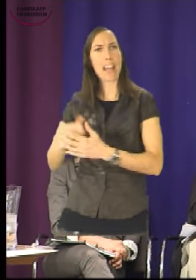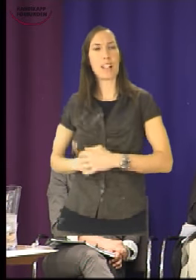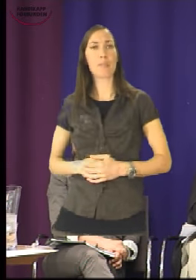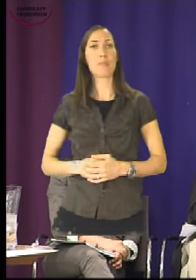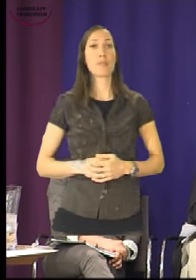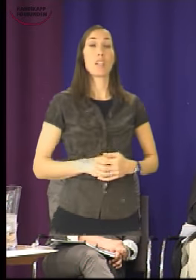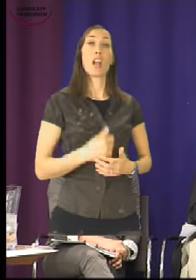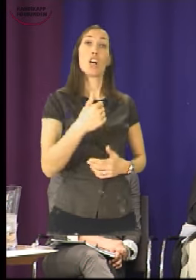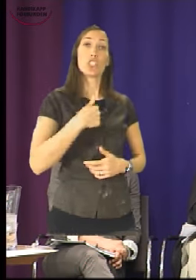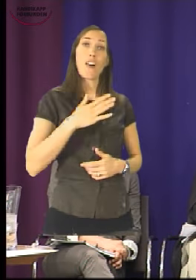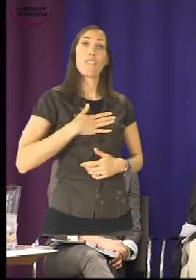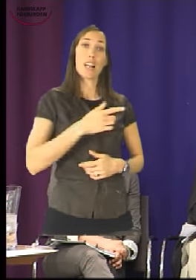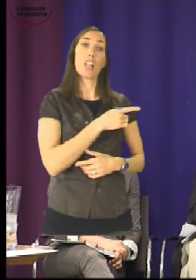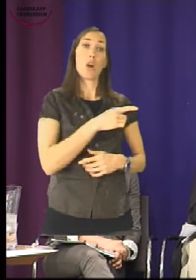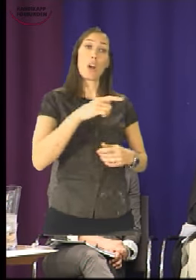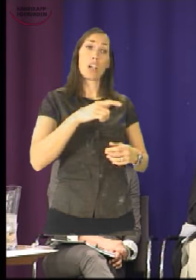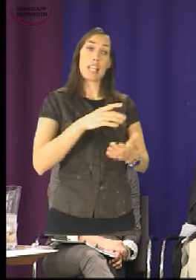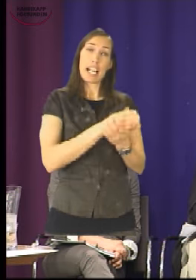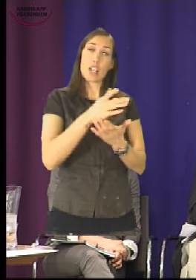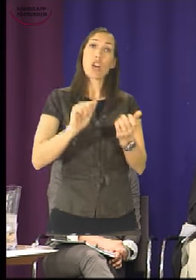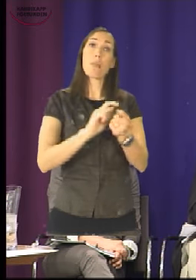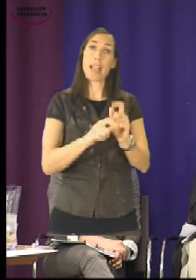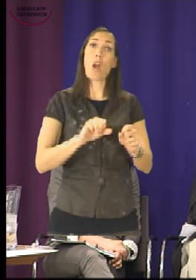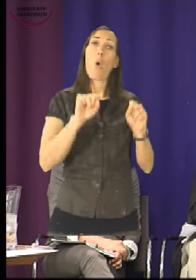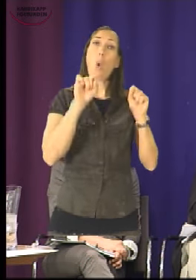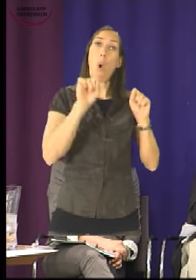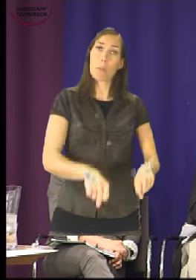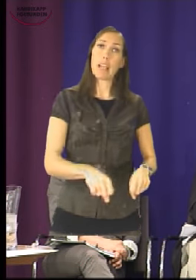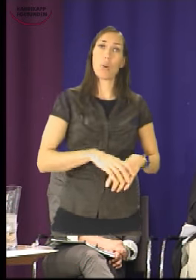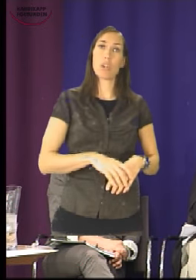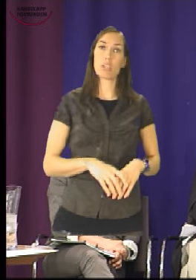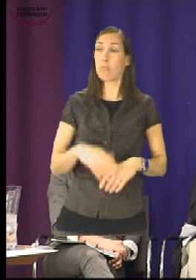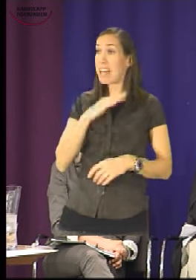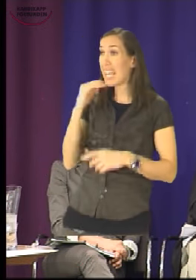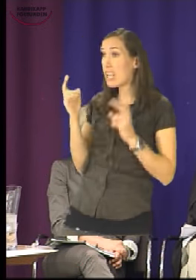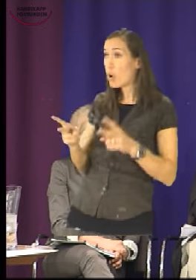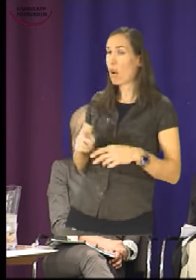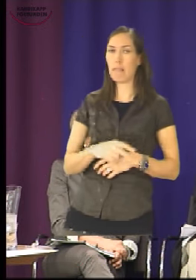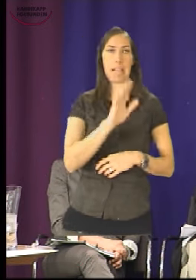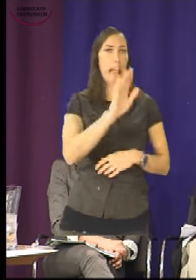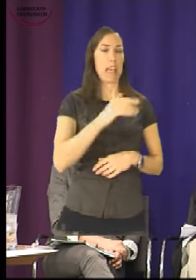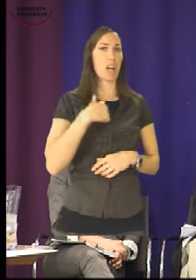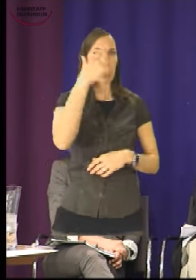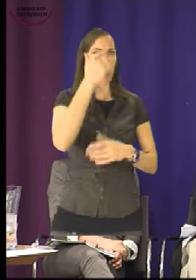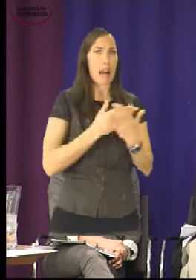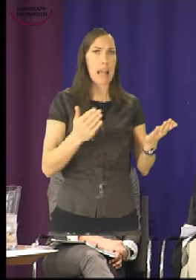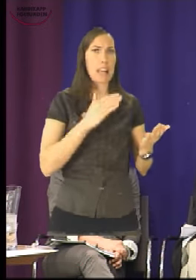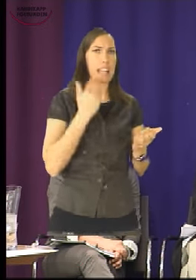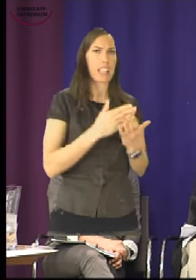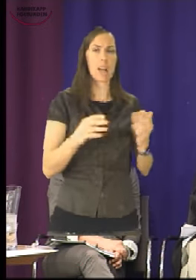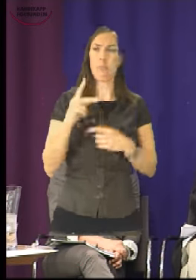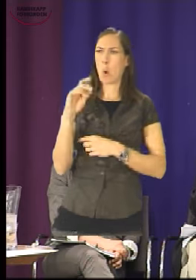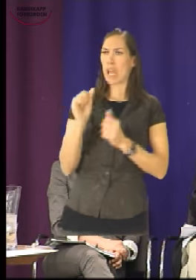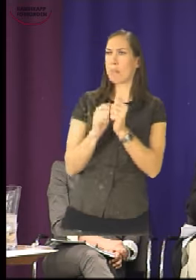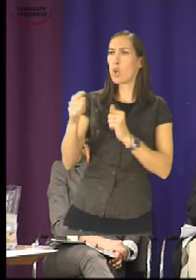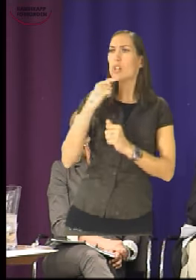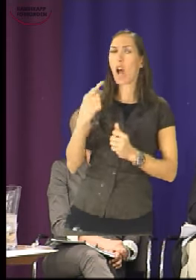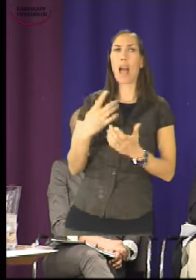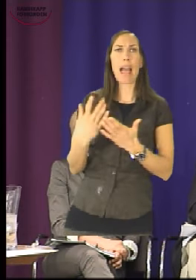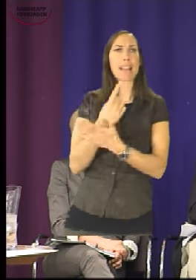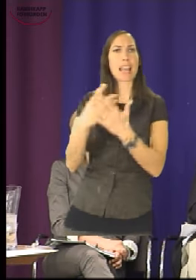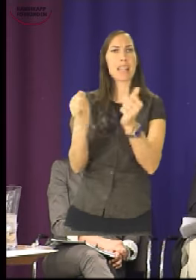vara obligatoriska. Okej, räcker det? Nej, det tror jag inte räcker. Du sa ju också att det händer ingenting om man bryter